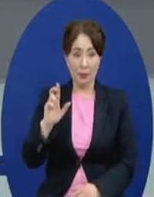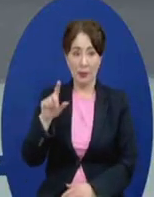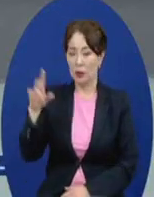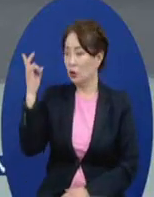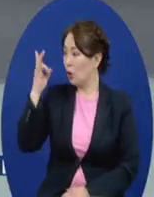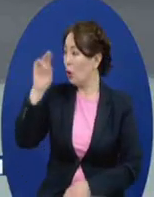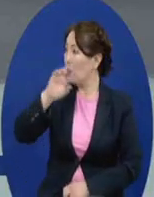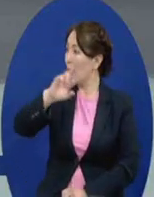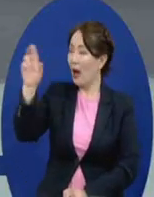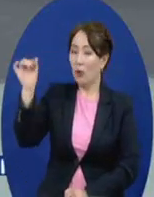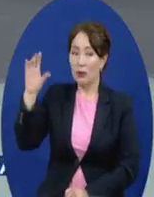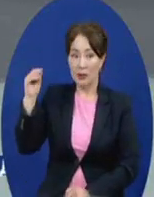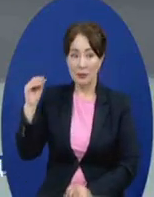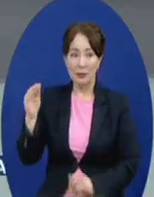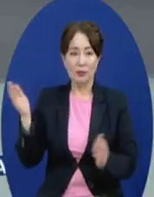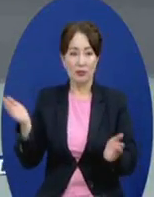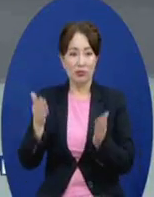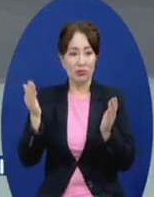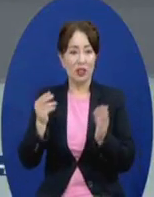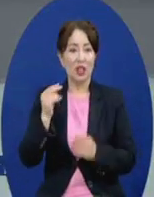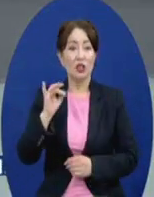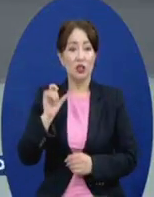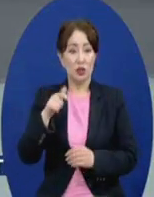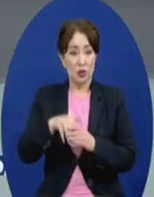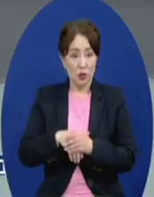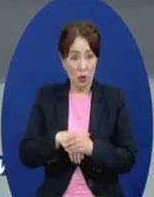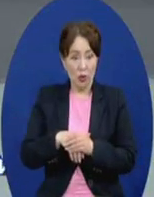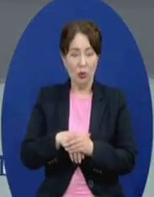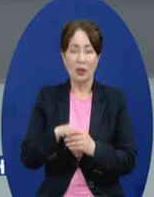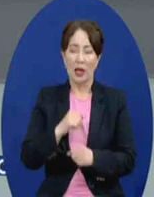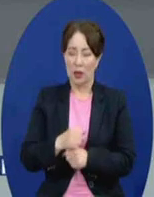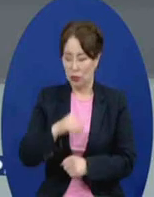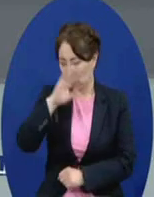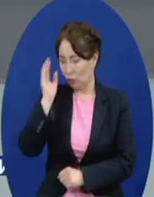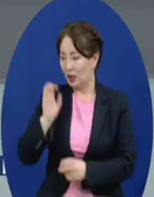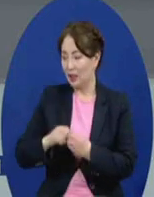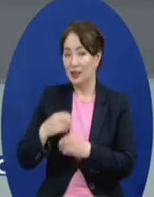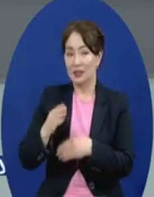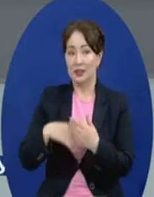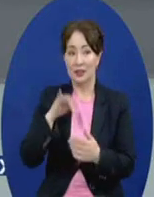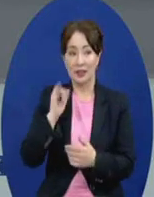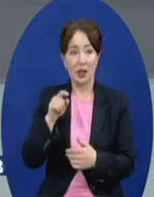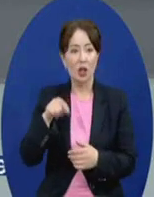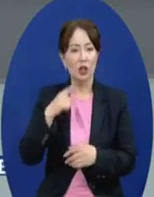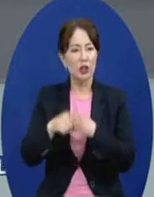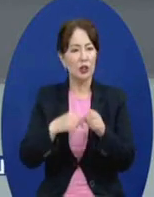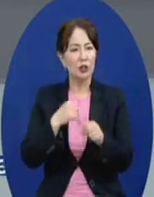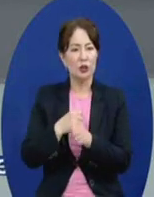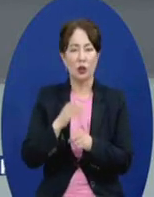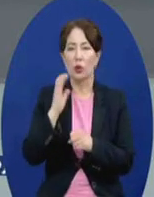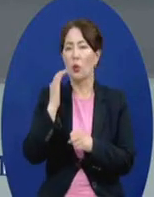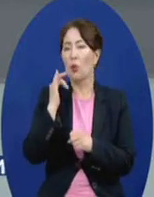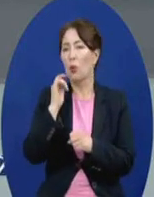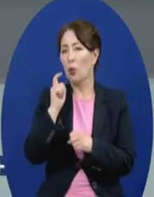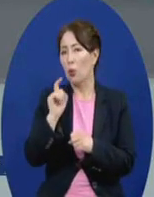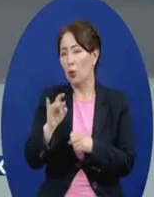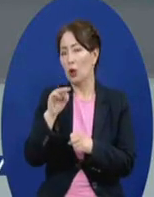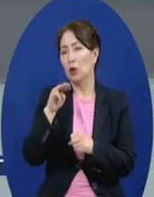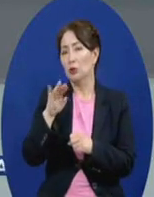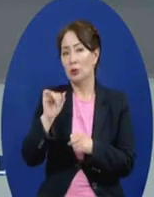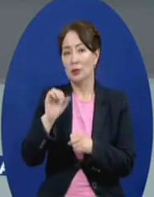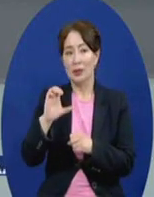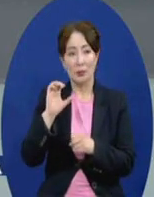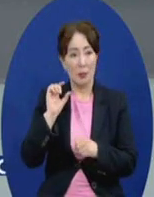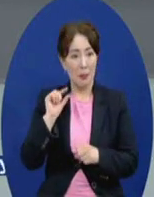Нийслэлийн ногоон байгуулгыг чигшүүлэх, зам талбайг цэвэрлэх ажил өрн дулааны үйлрэлд хийгддэг. За энэ жилийн хувьд гэвэл хурд тундас багтаа байх учраас